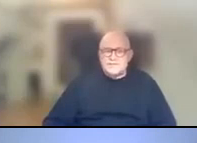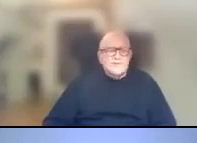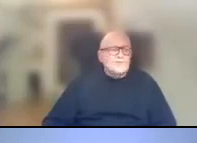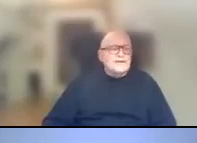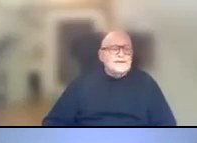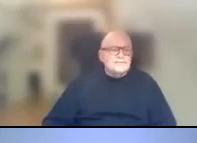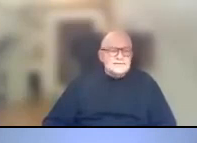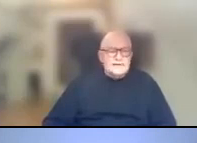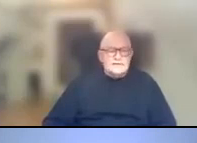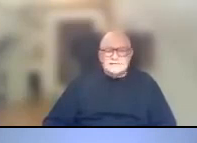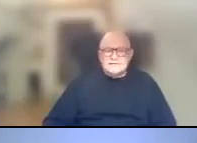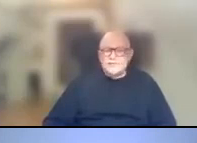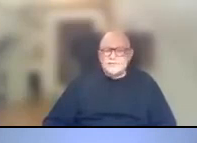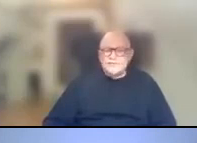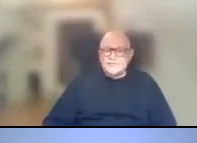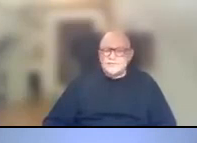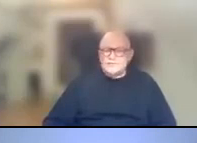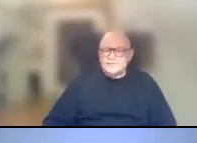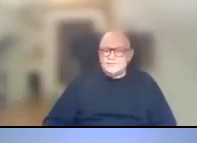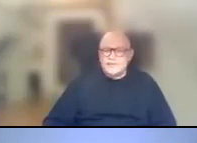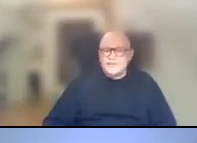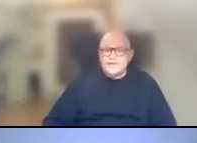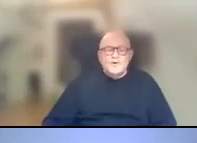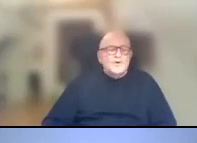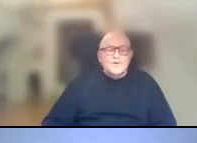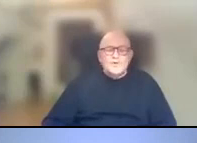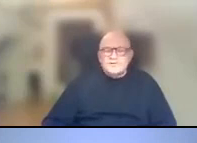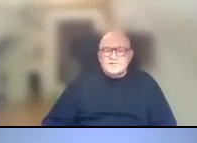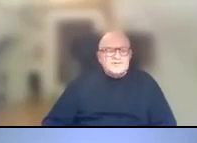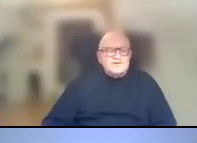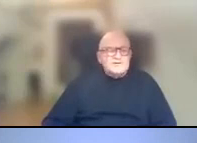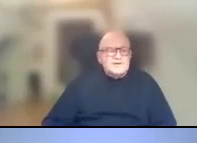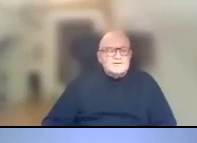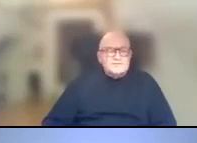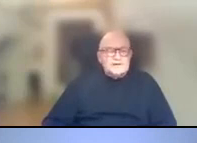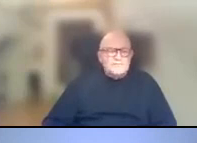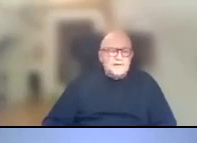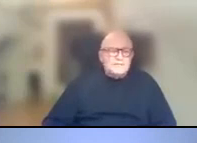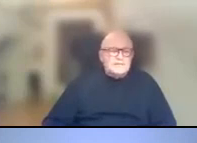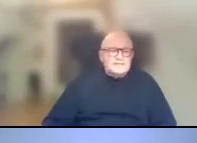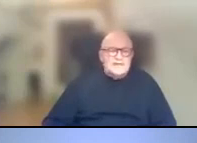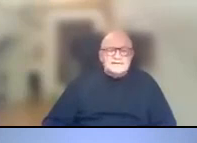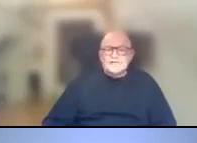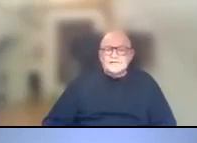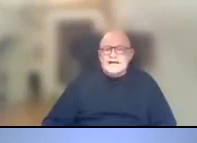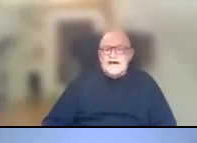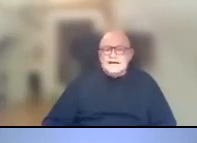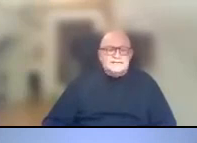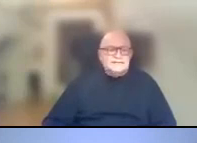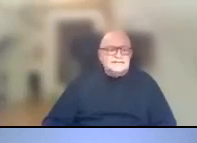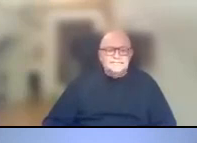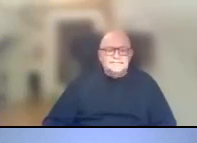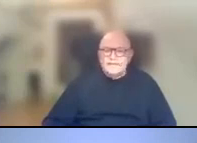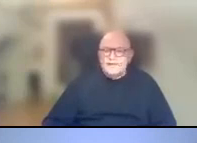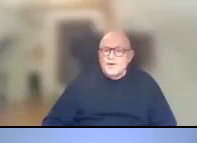7 Jahre und 6 Monate und ein lebenslängliches Berufsverbot. Und zwischen September